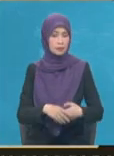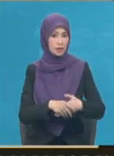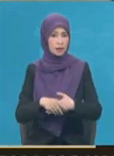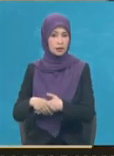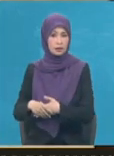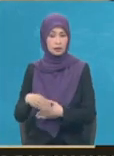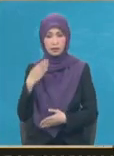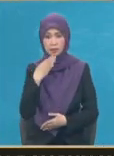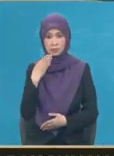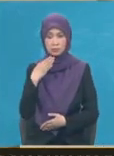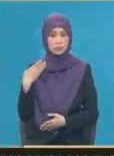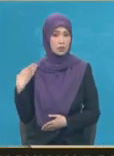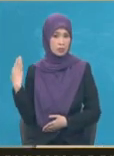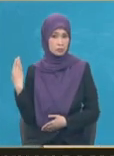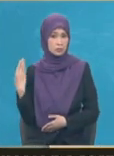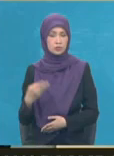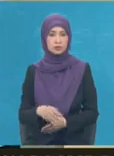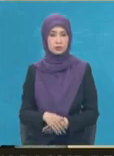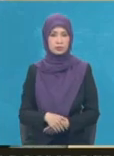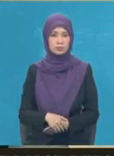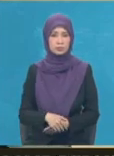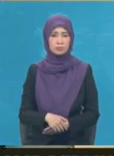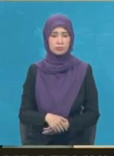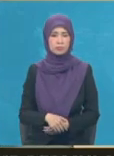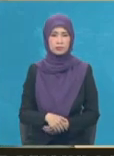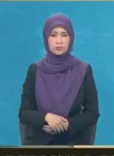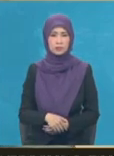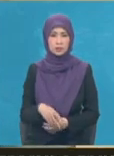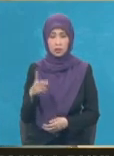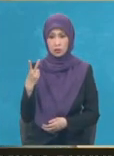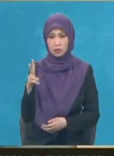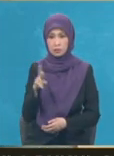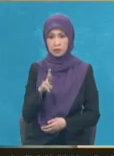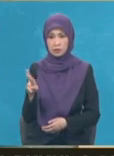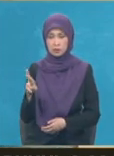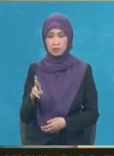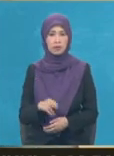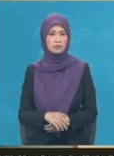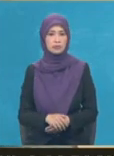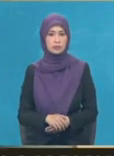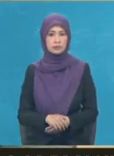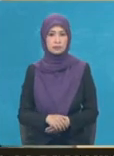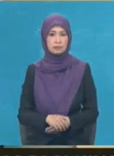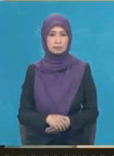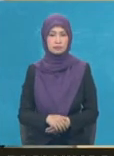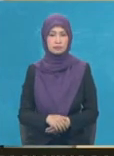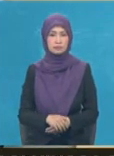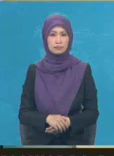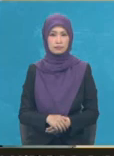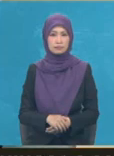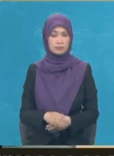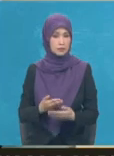2023 menerima sumbangan 15.000 Ringgit diterima oleh Awang Iswandi bin Ahmad pengurus si convention tersebut